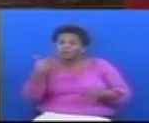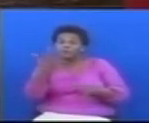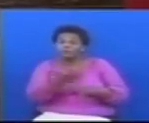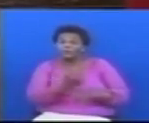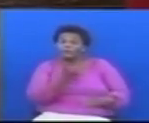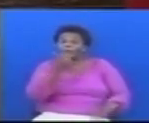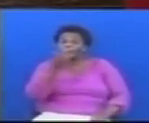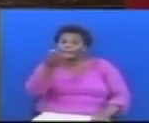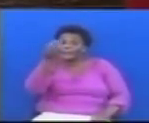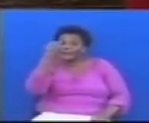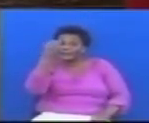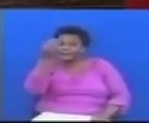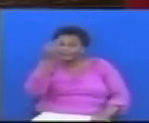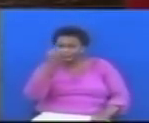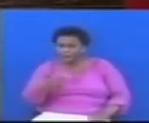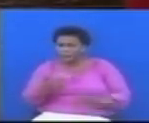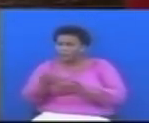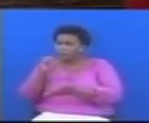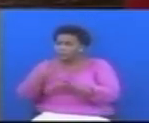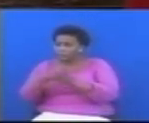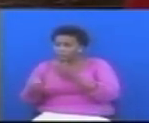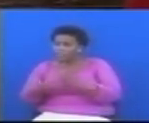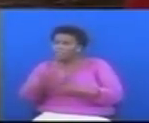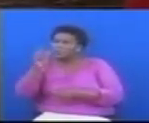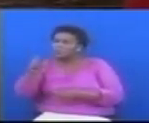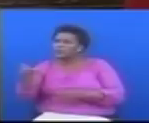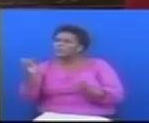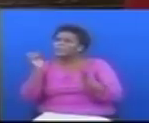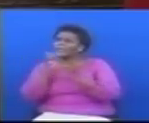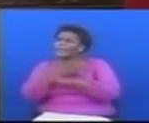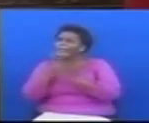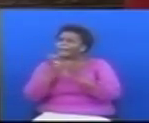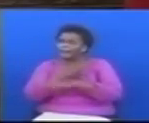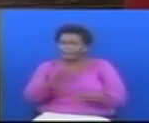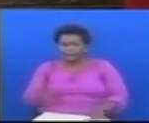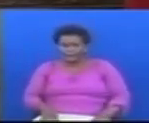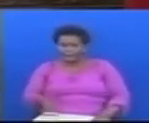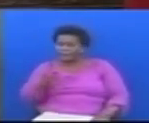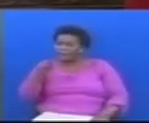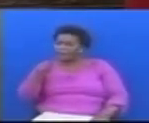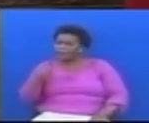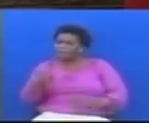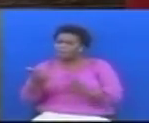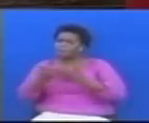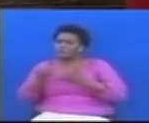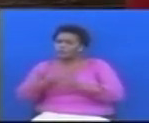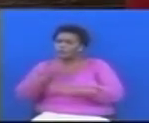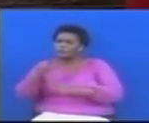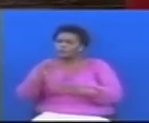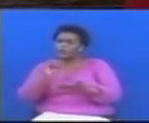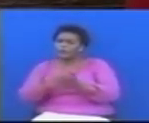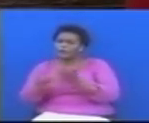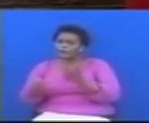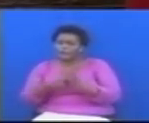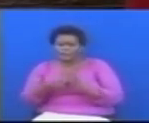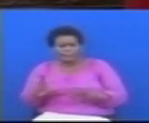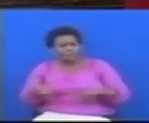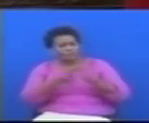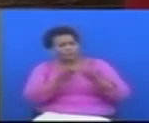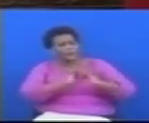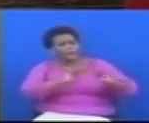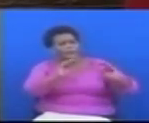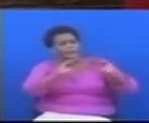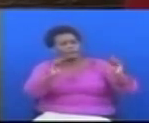wananchi wanalalamika. Sasa wizara imetereha, wamechukua hatua gani kuwaelimisha wananchi kwamba ujazilizi unakuja?